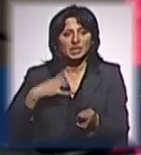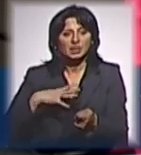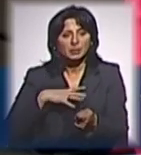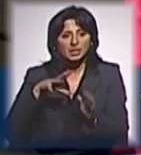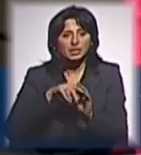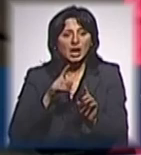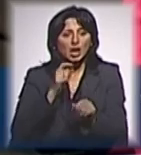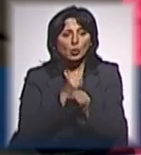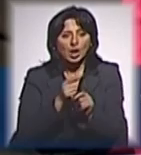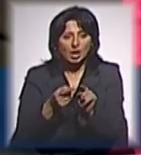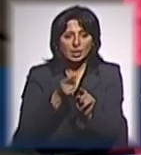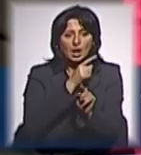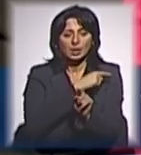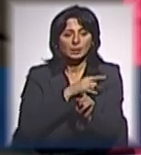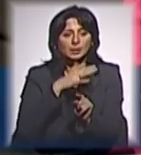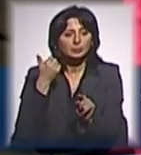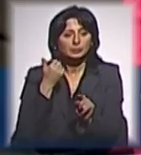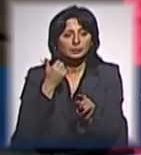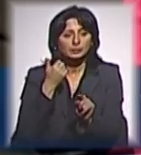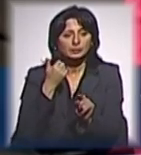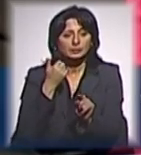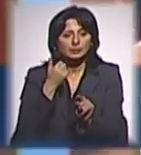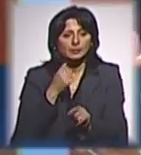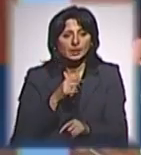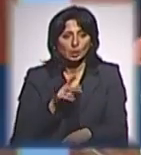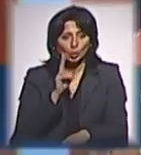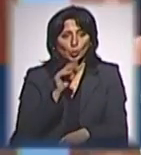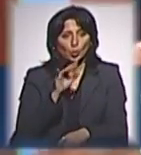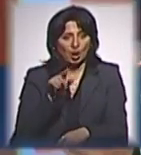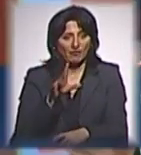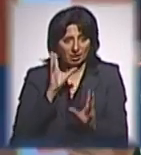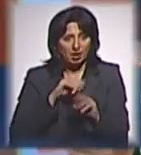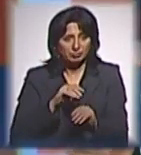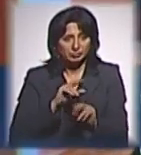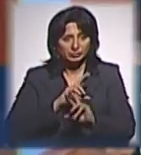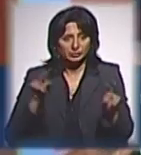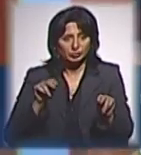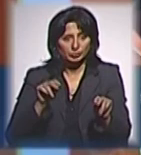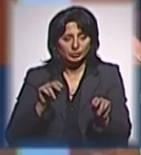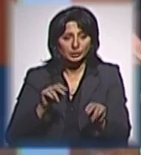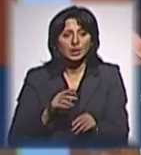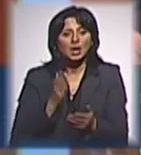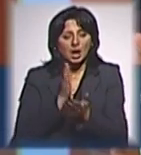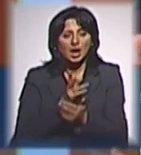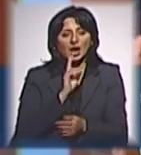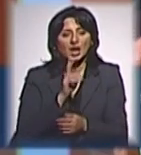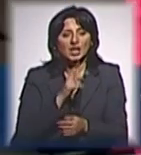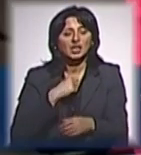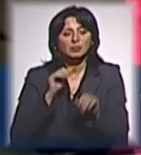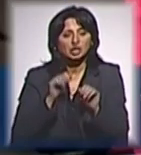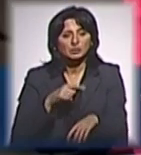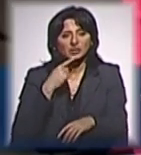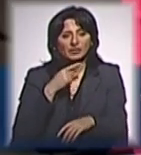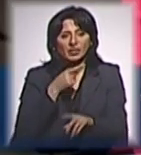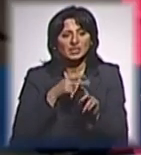მათ შორის? რატო არ გააკეთე ის ელემენტარული რამეები? ახლა კუკავა კი არის ის ადამიანი, რომელიც ყველა დაპირებას შეასრულებს. არის კიდევ კანდიდატები, რომლებზეც მე